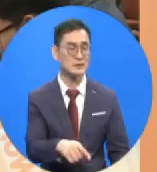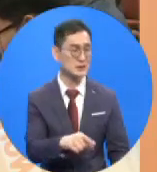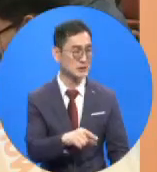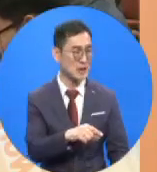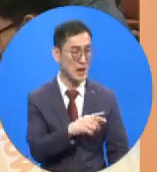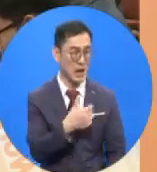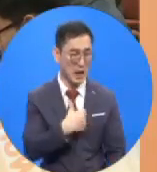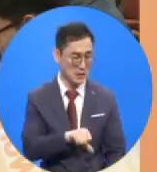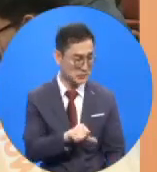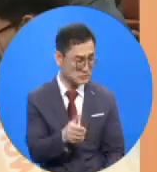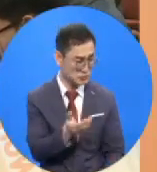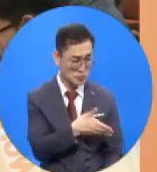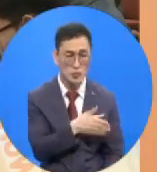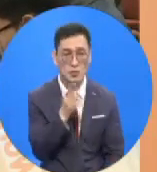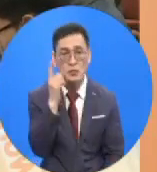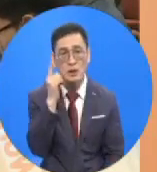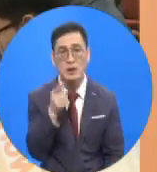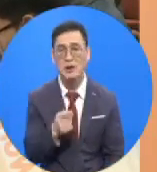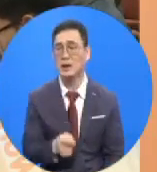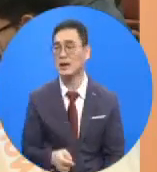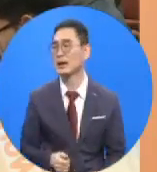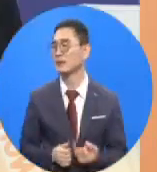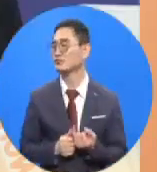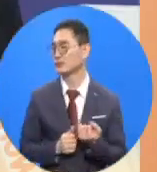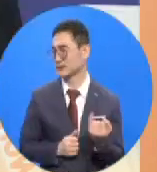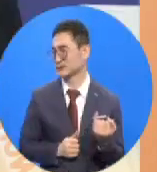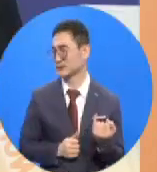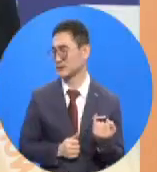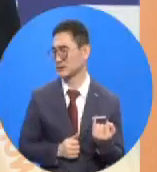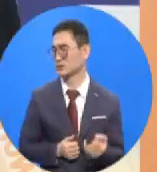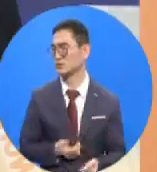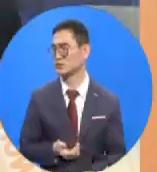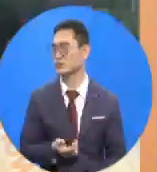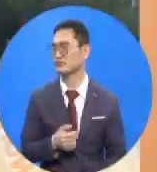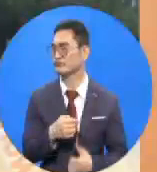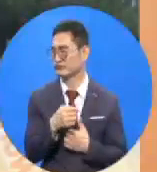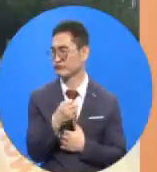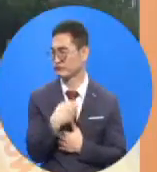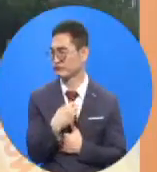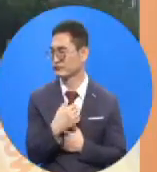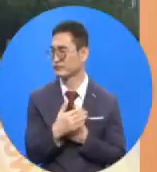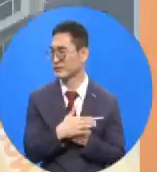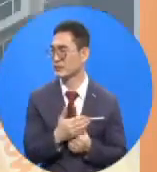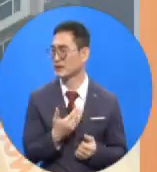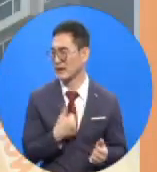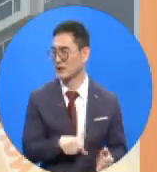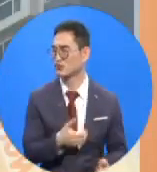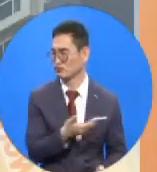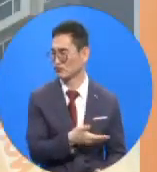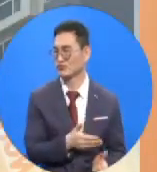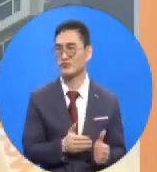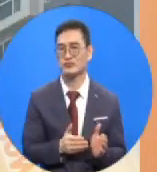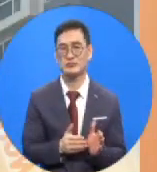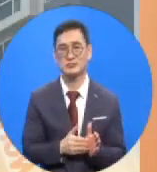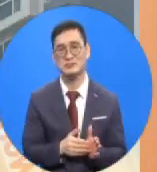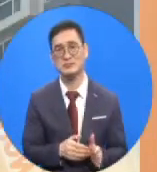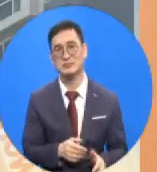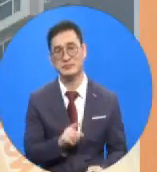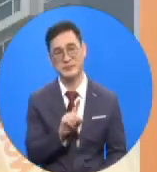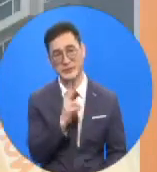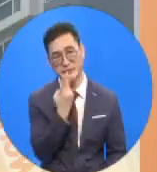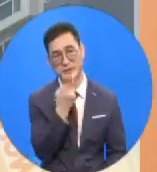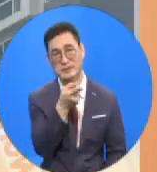내놨는데 아이 부인 집사람이 악의 아들한테 주자 하고 해서야 그렇게 했다는 거예요 예 그런 행태를 보면